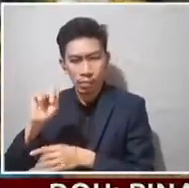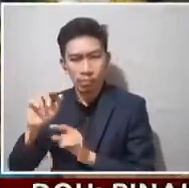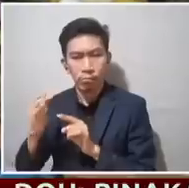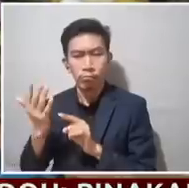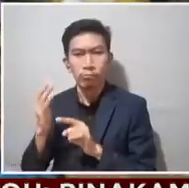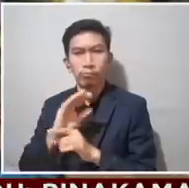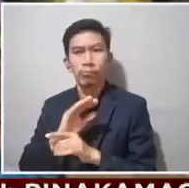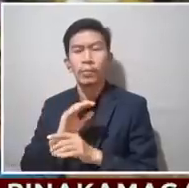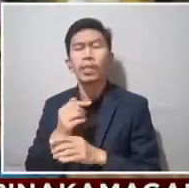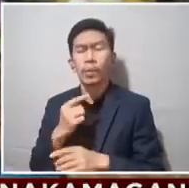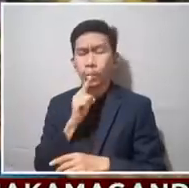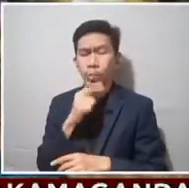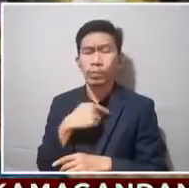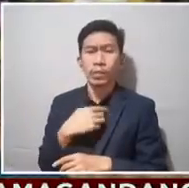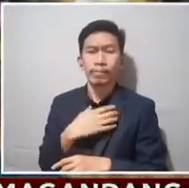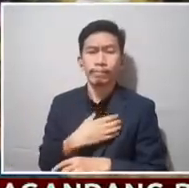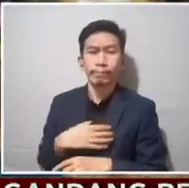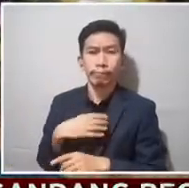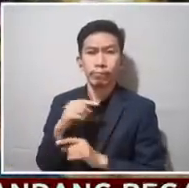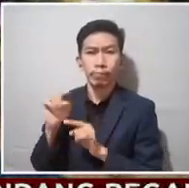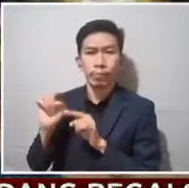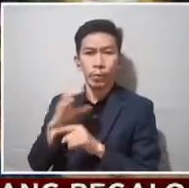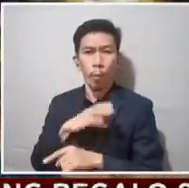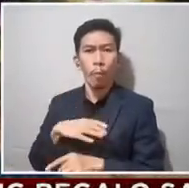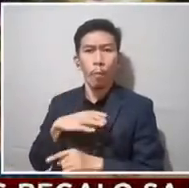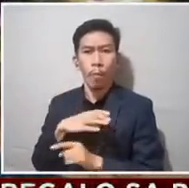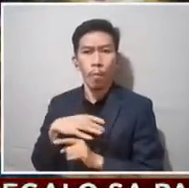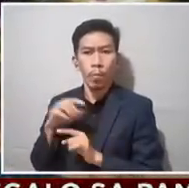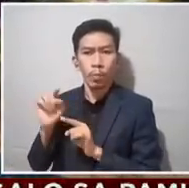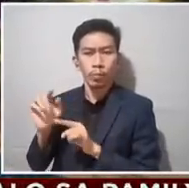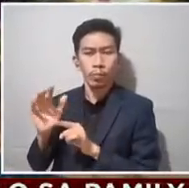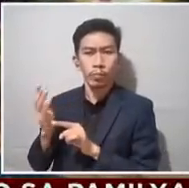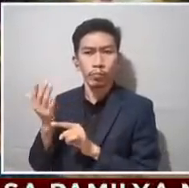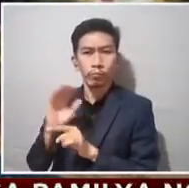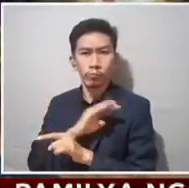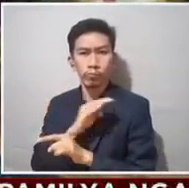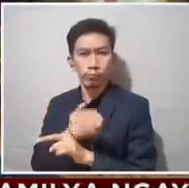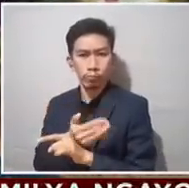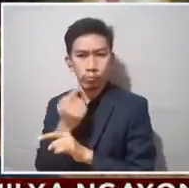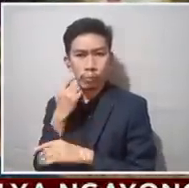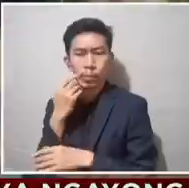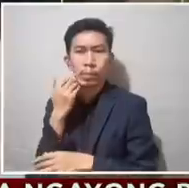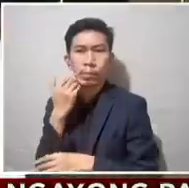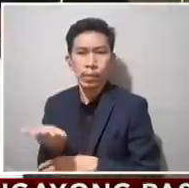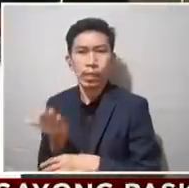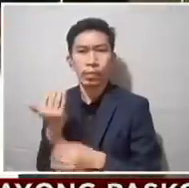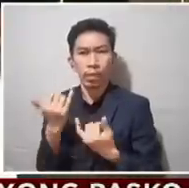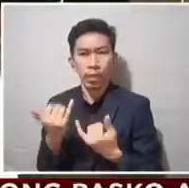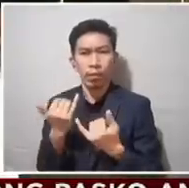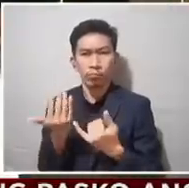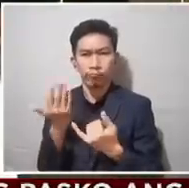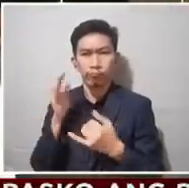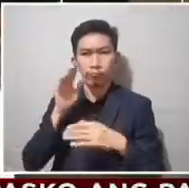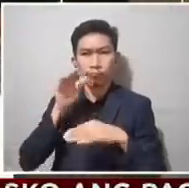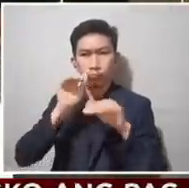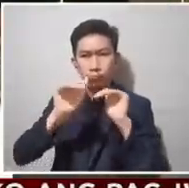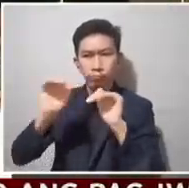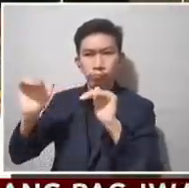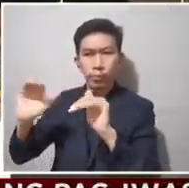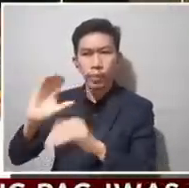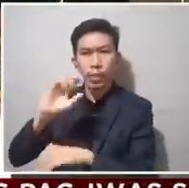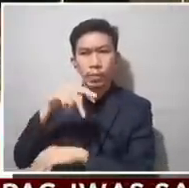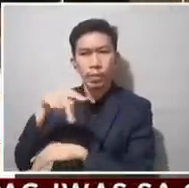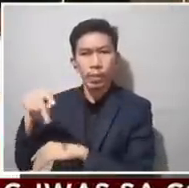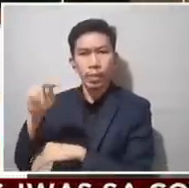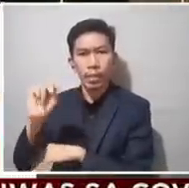ano? Kaya nga siguro ako ay nanawagan sa grupo ng mga CPP-NPA na itigil na natin